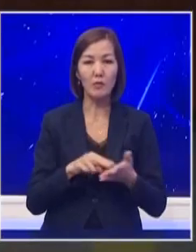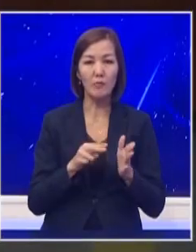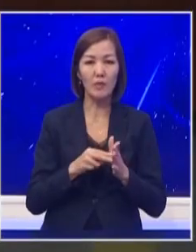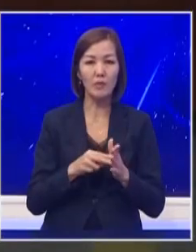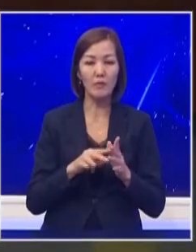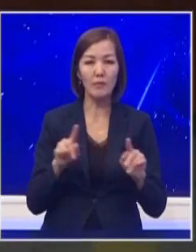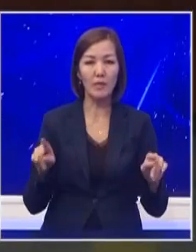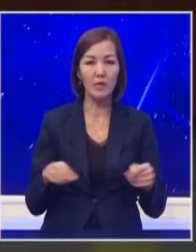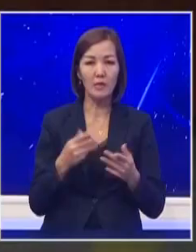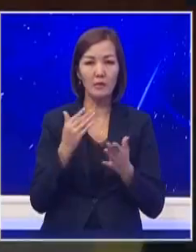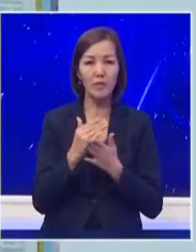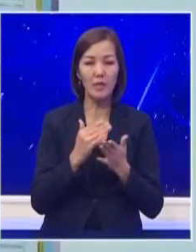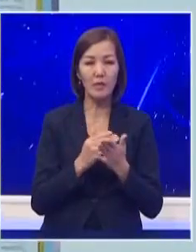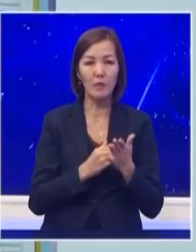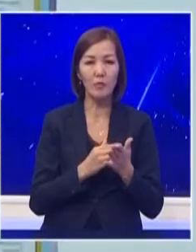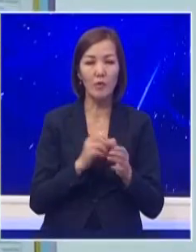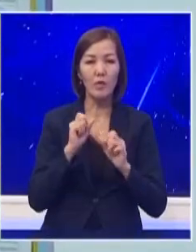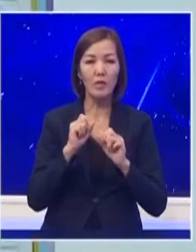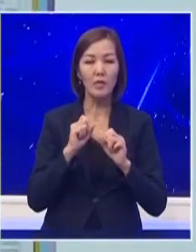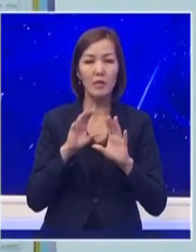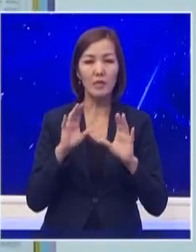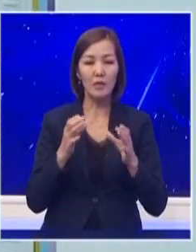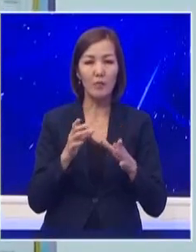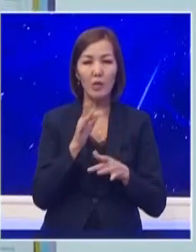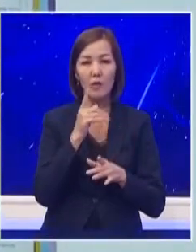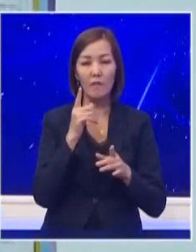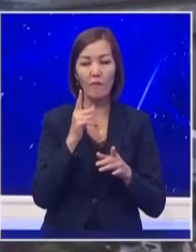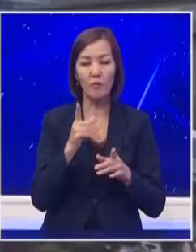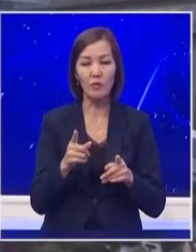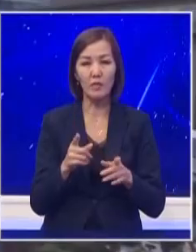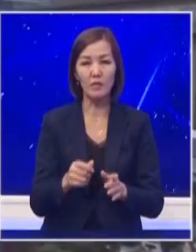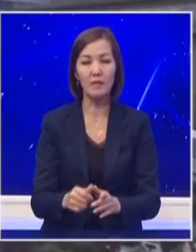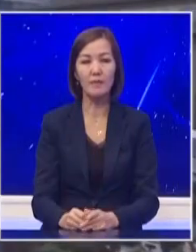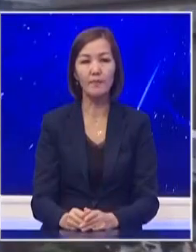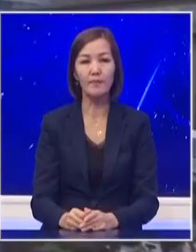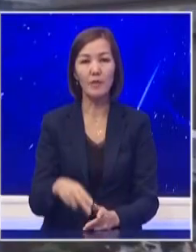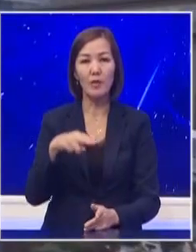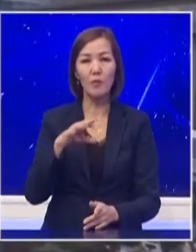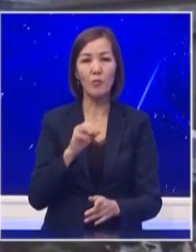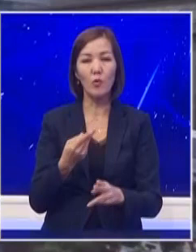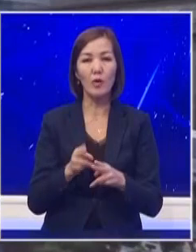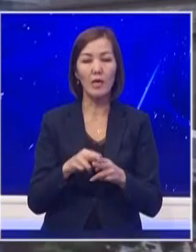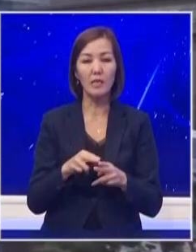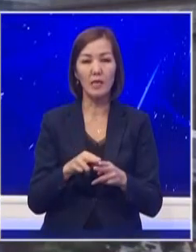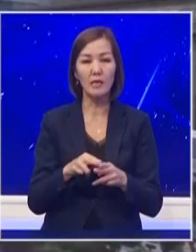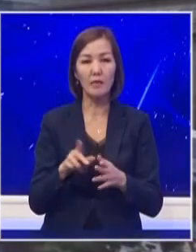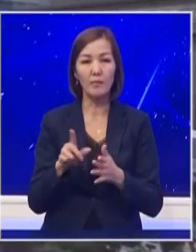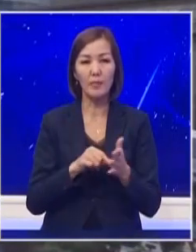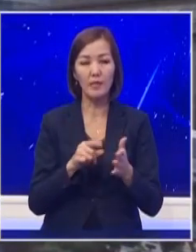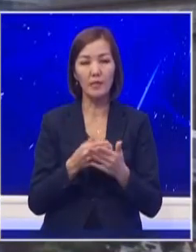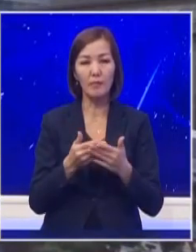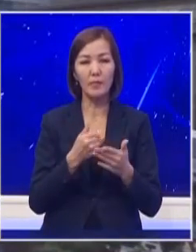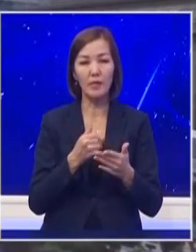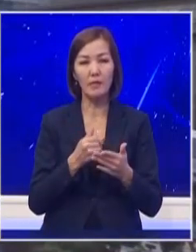планируется модернизировать программу Серебряный возраст по этой программе лица предпенсионного возраста